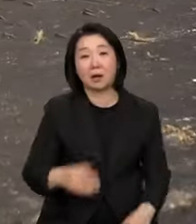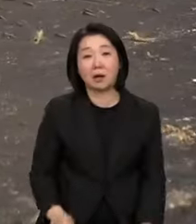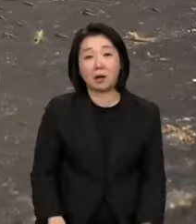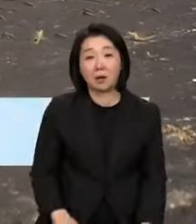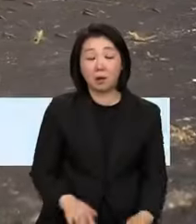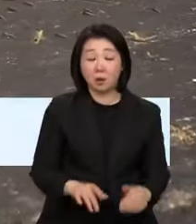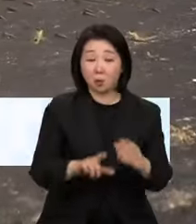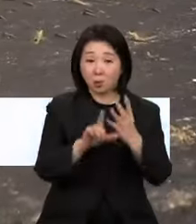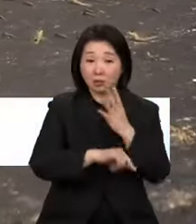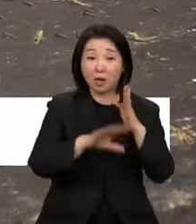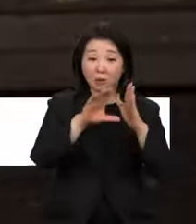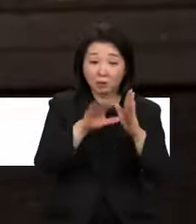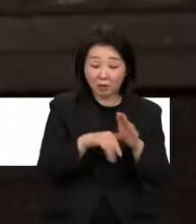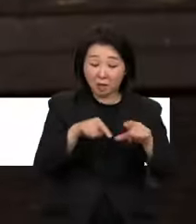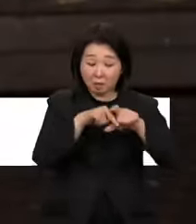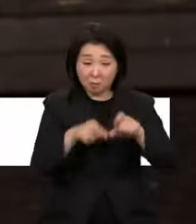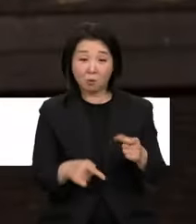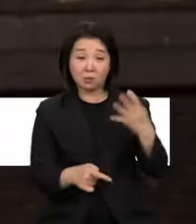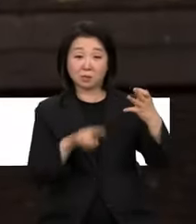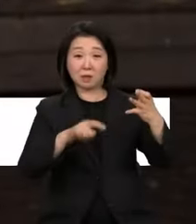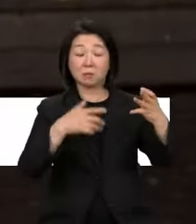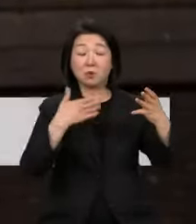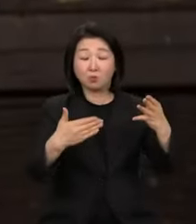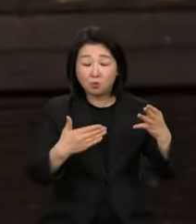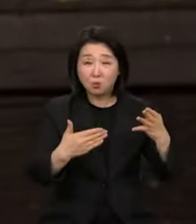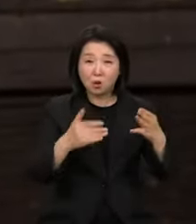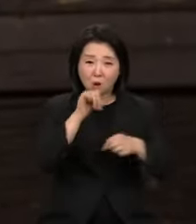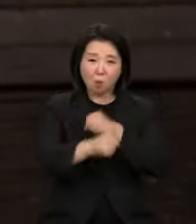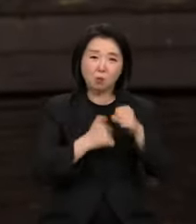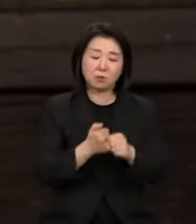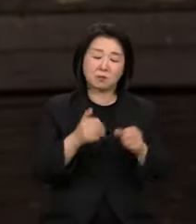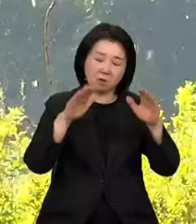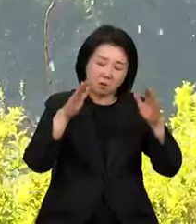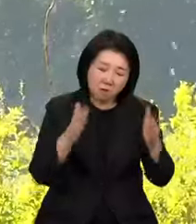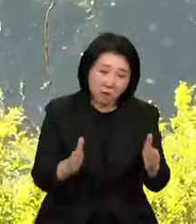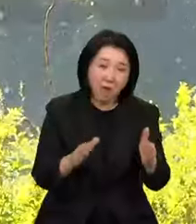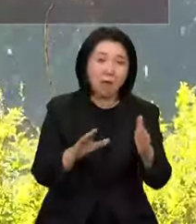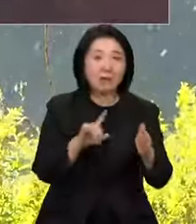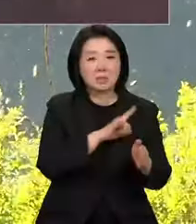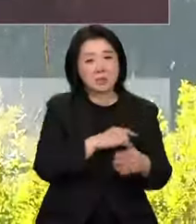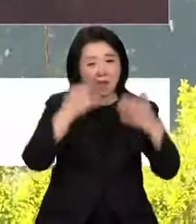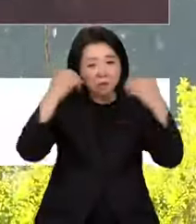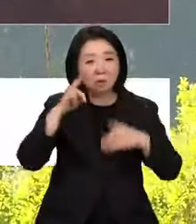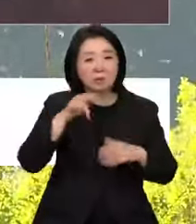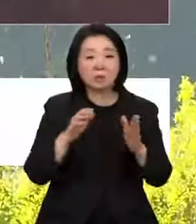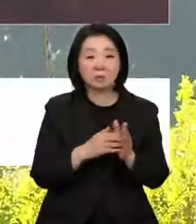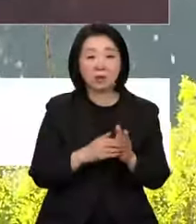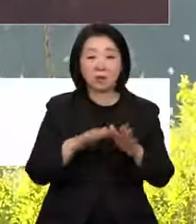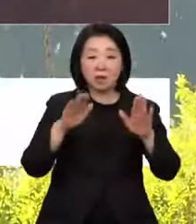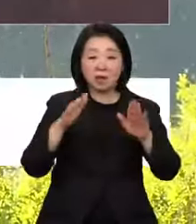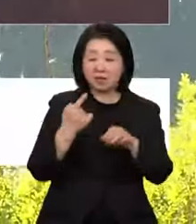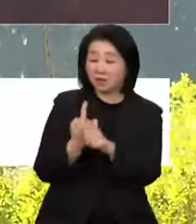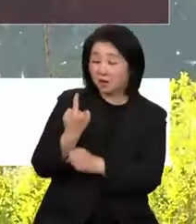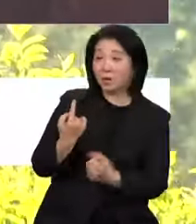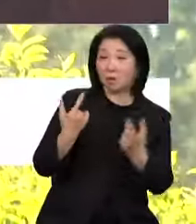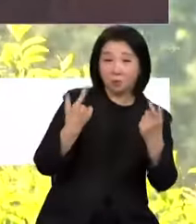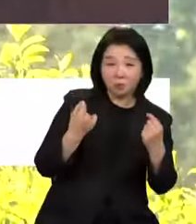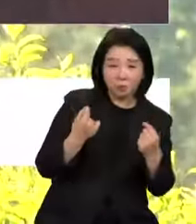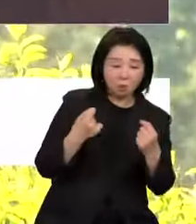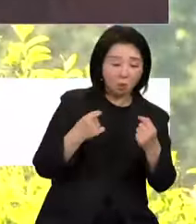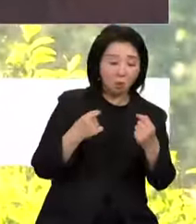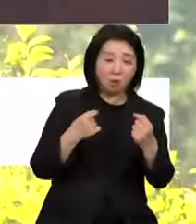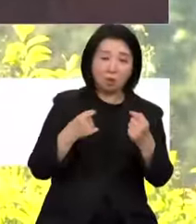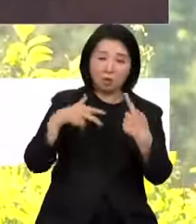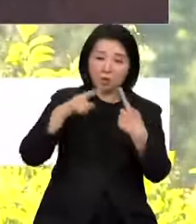기온은 14.9 지난 50년 일에 가장 더웠습니다 내년에 비해서 올해 한 일주일 정도 조금 빨라진 거 같고요